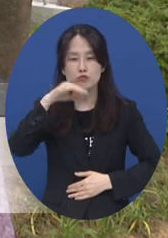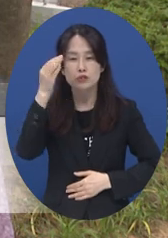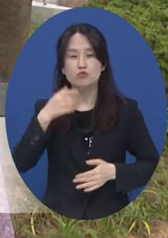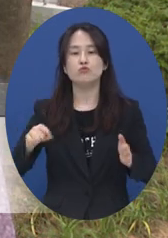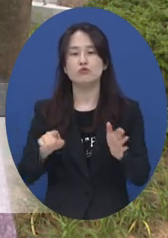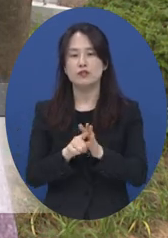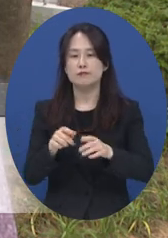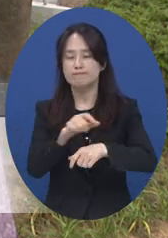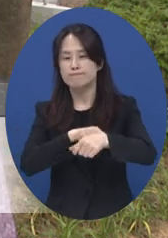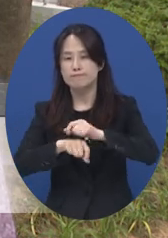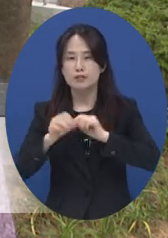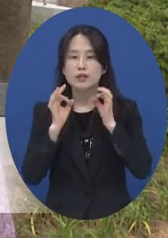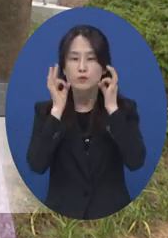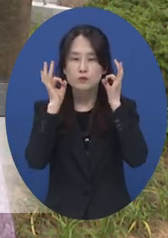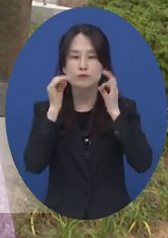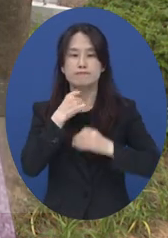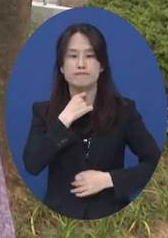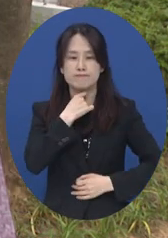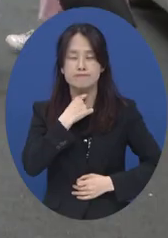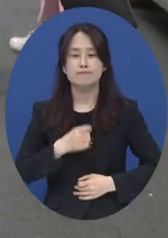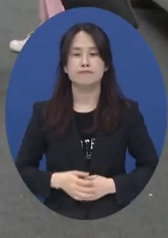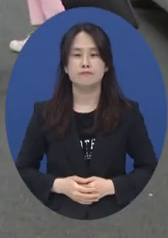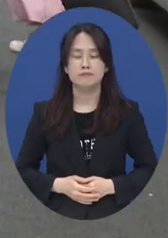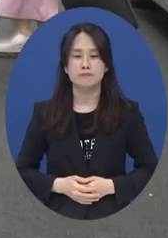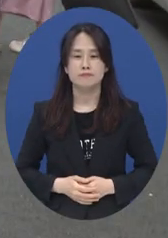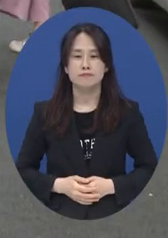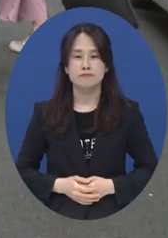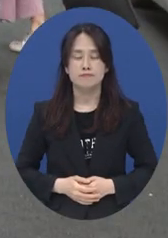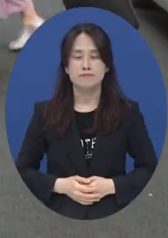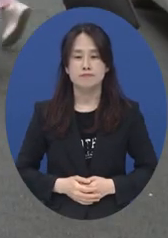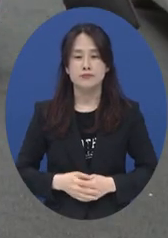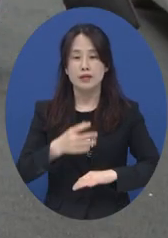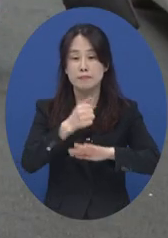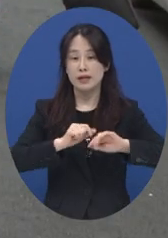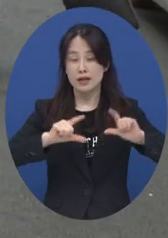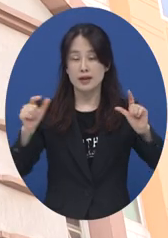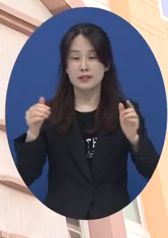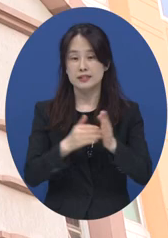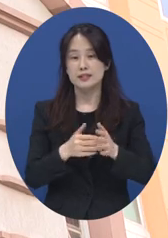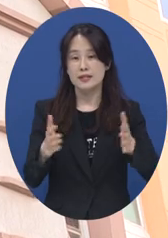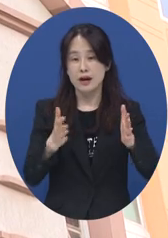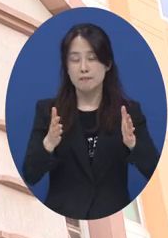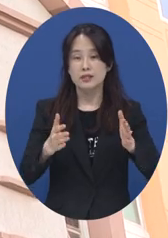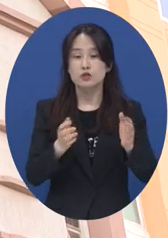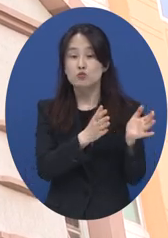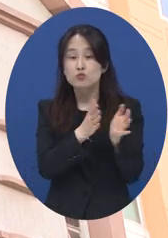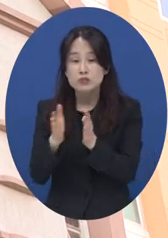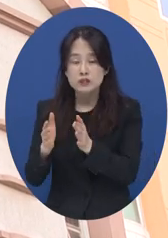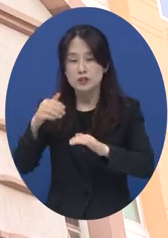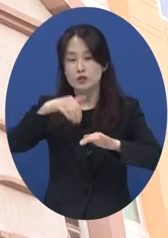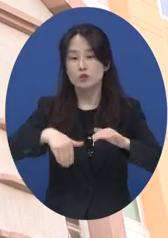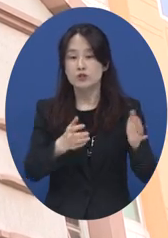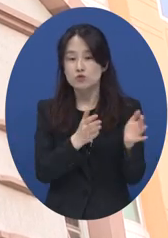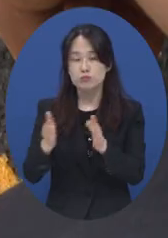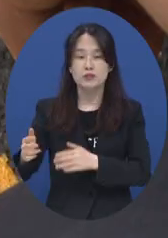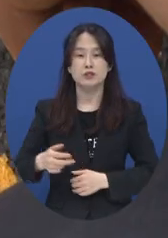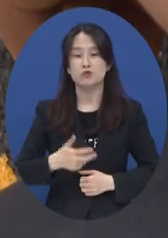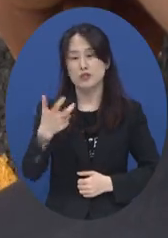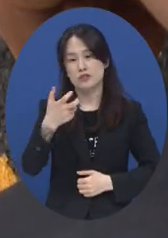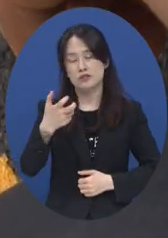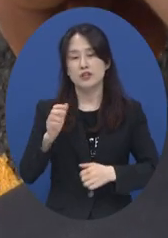관리할 수 있도록 적극 노력해 나가겠습니다 경우도 는 연말까지 아파트 보송 살 준비중인 이르게 단지를 지원